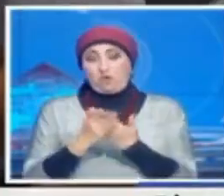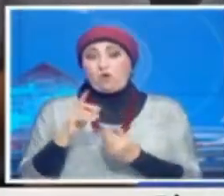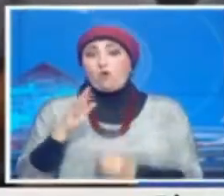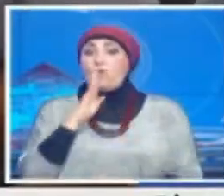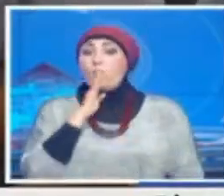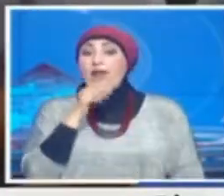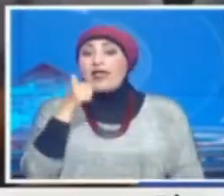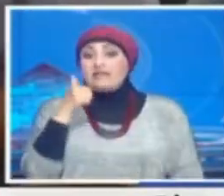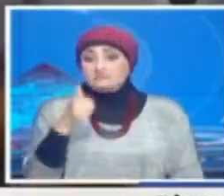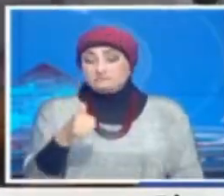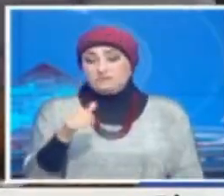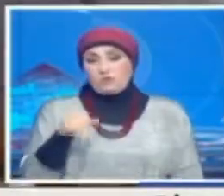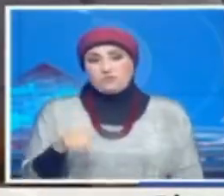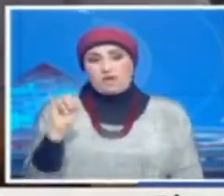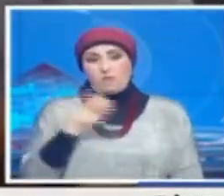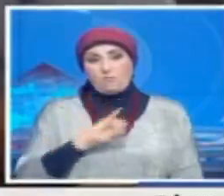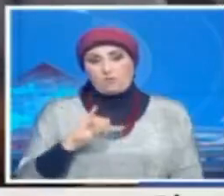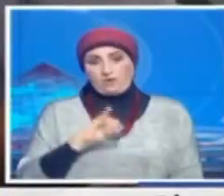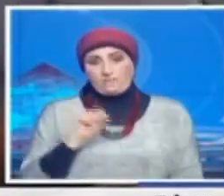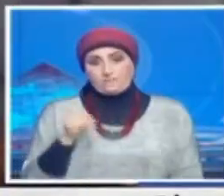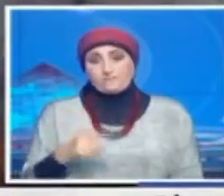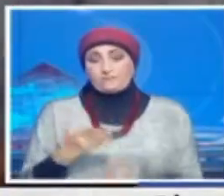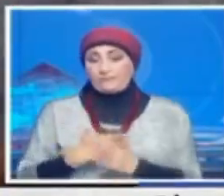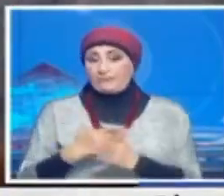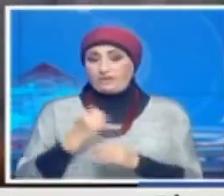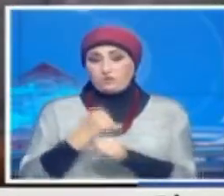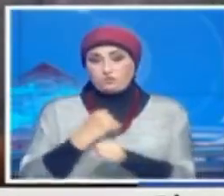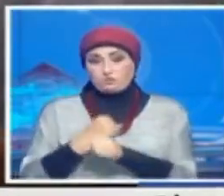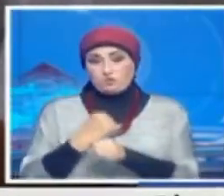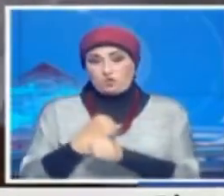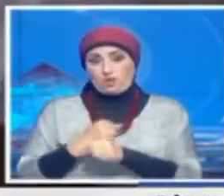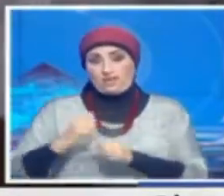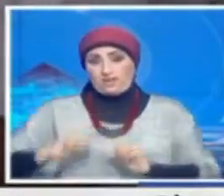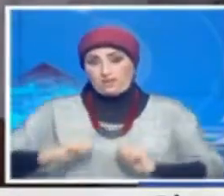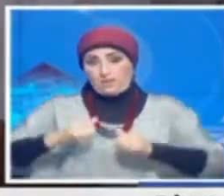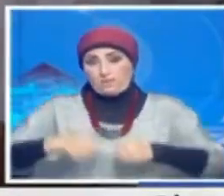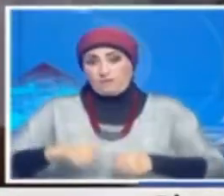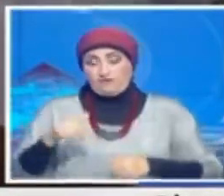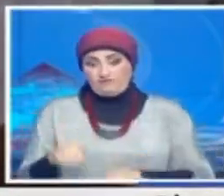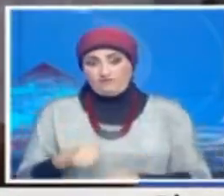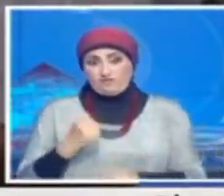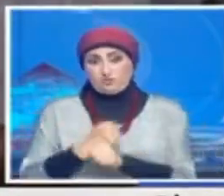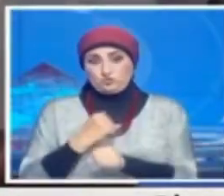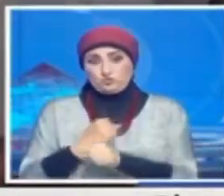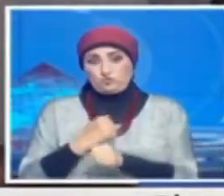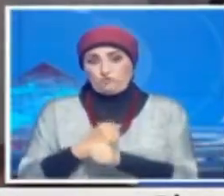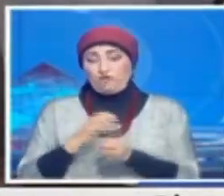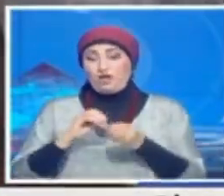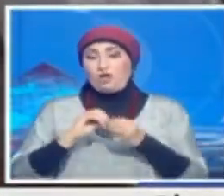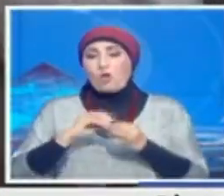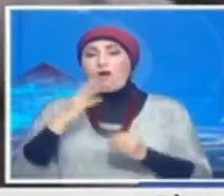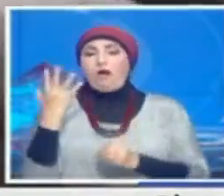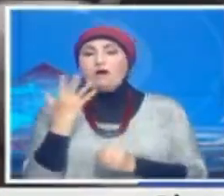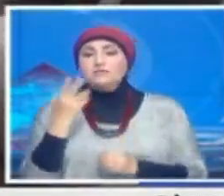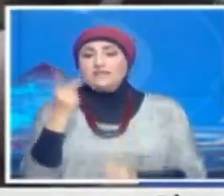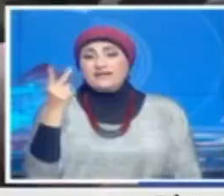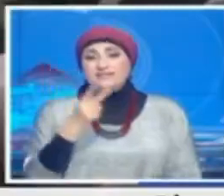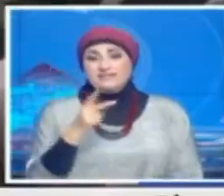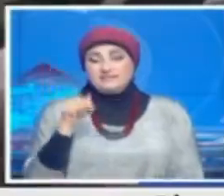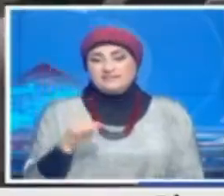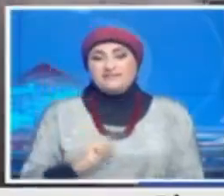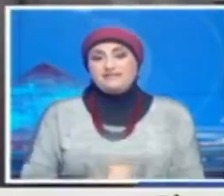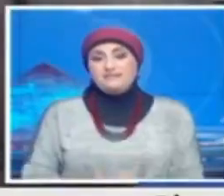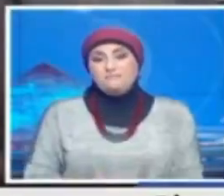البلاستيك، وده مهم جدا لأنه بيوفر فرص عمل، هي دي اللي بنسميها الوظائف الخضراء. اثنين